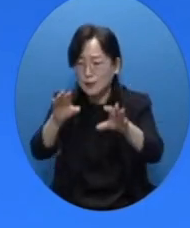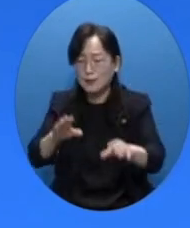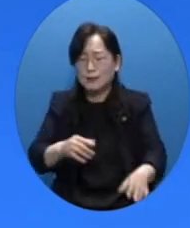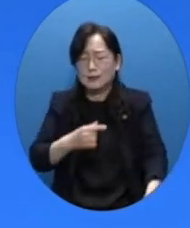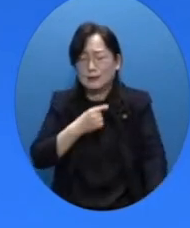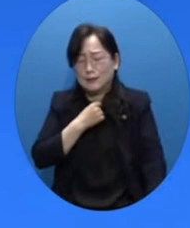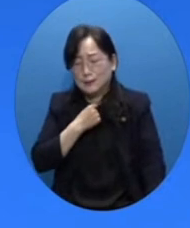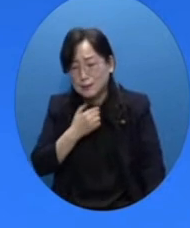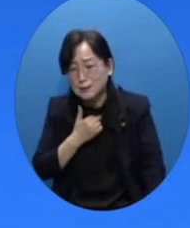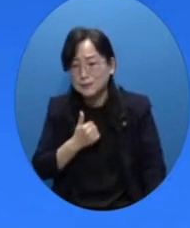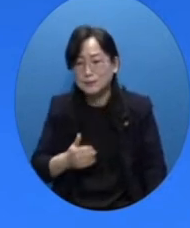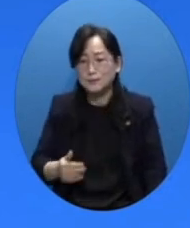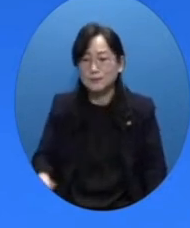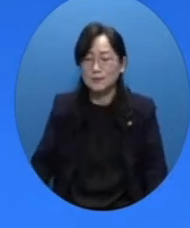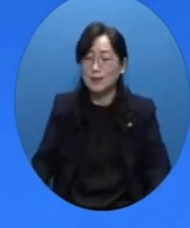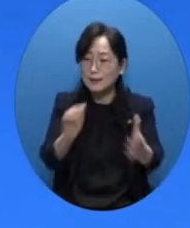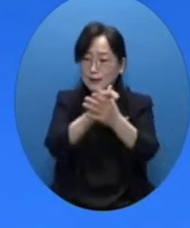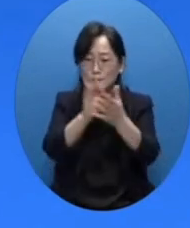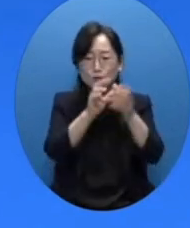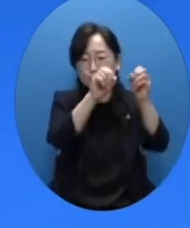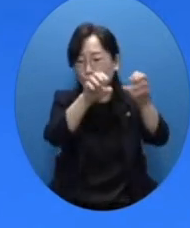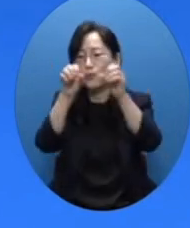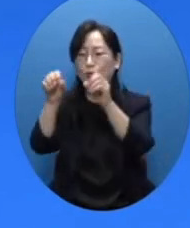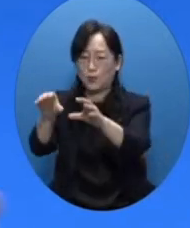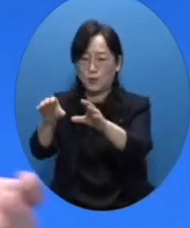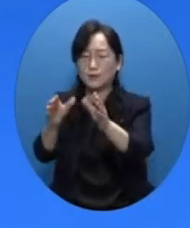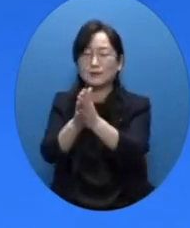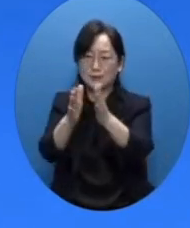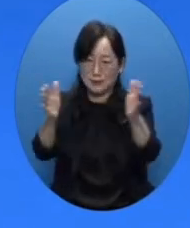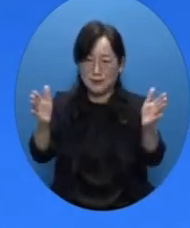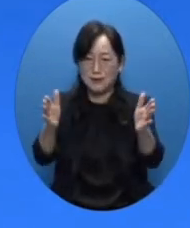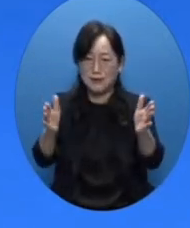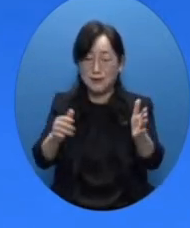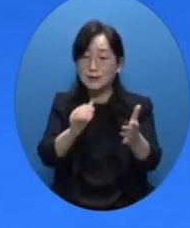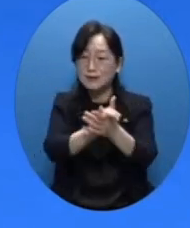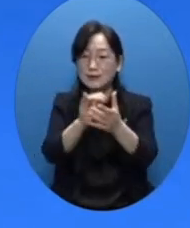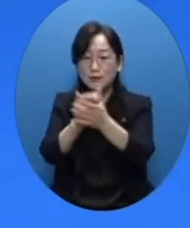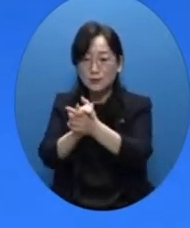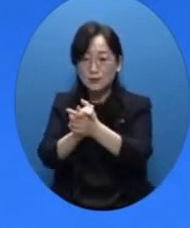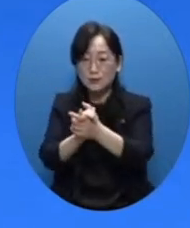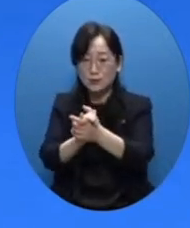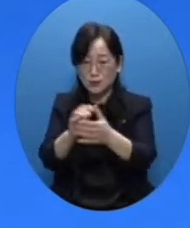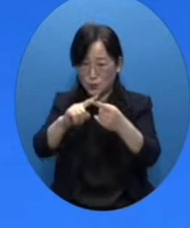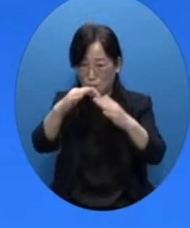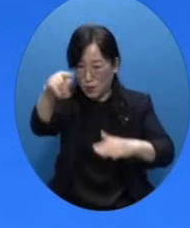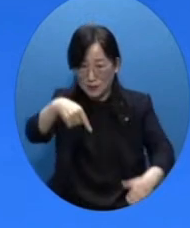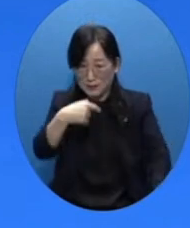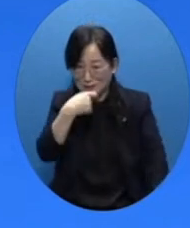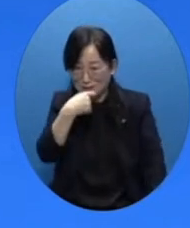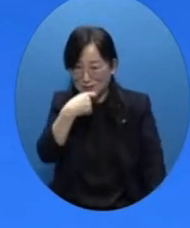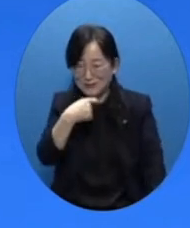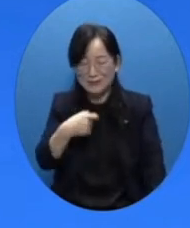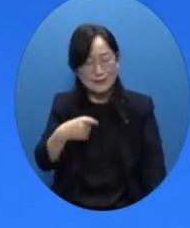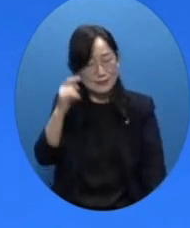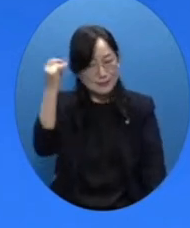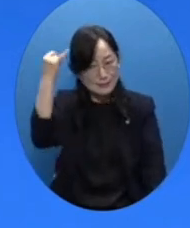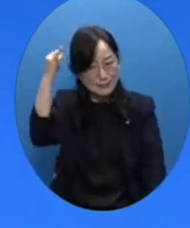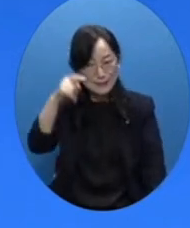가지고 그래서 추 들은 전도하는 데 친구들이 꽤 잘 아노라 하니까 내가